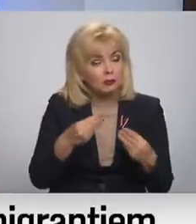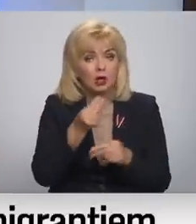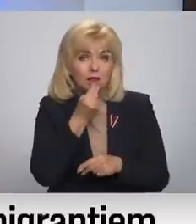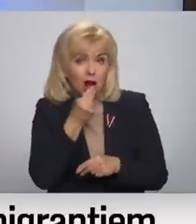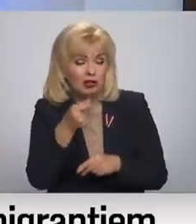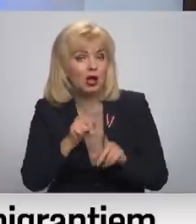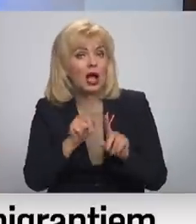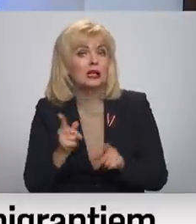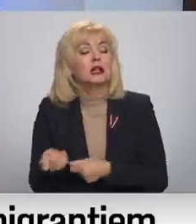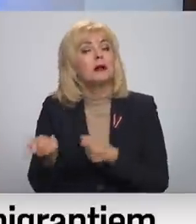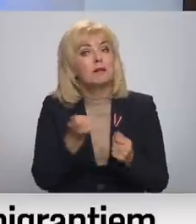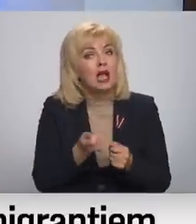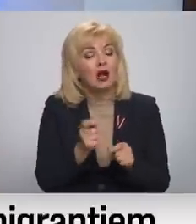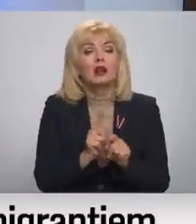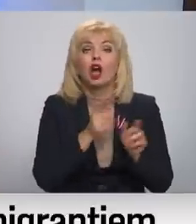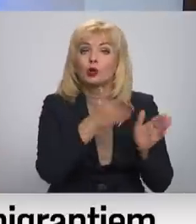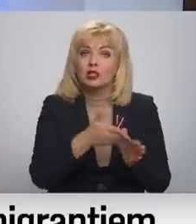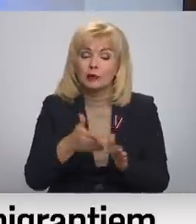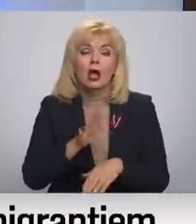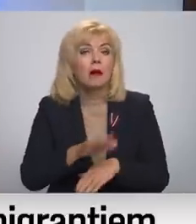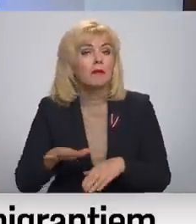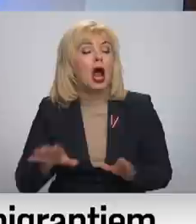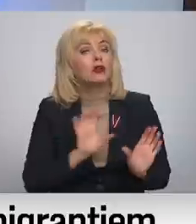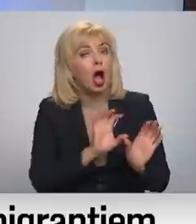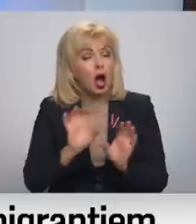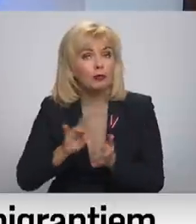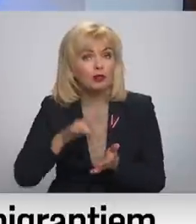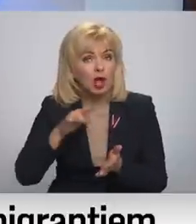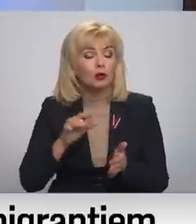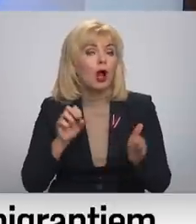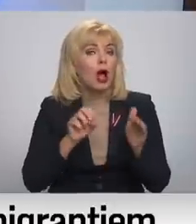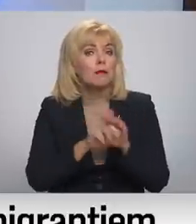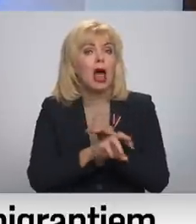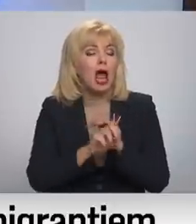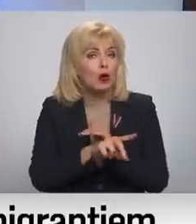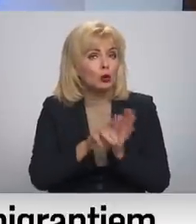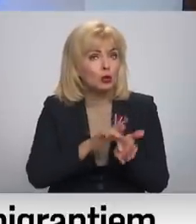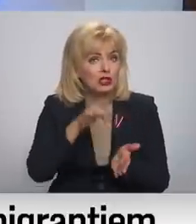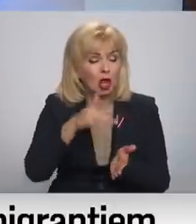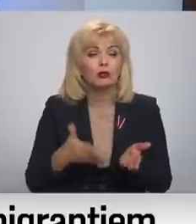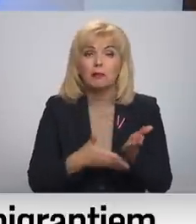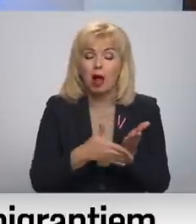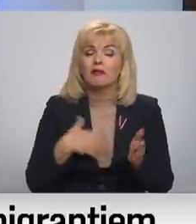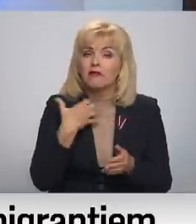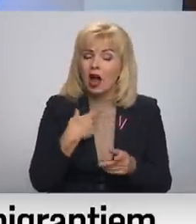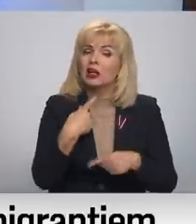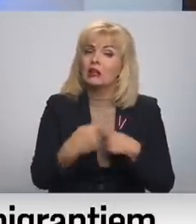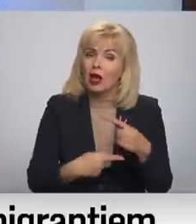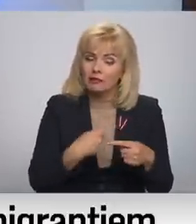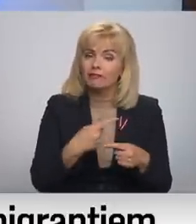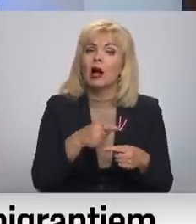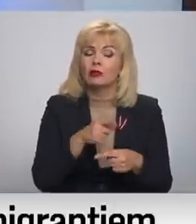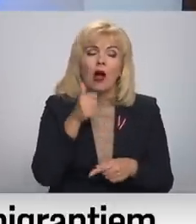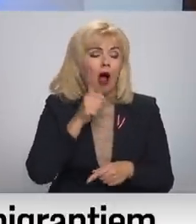Šīs lietas piegādājam arī slimnīcām, bērnu aprobas centriem, bēgļu centriem. Palīdzība nepieciešama visu laiku, un mēs to